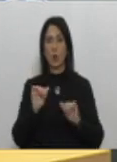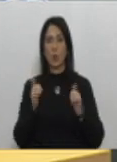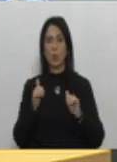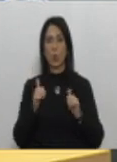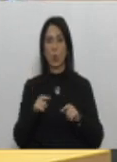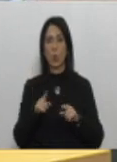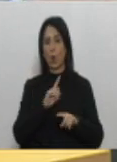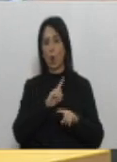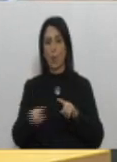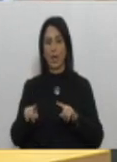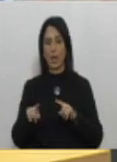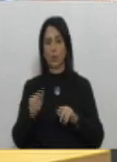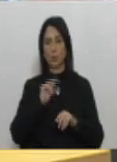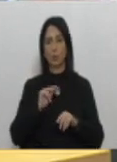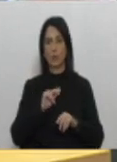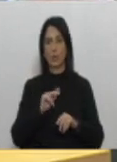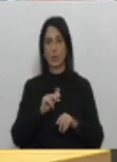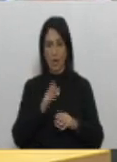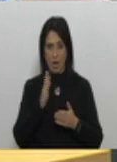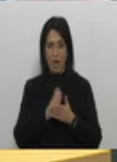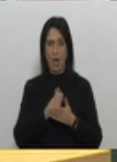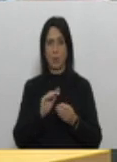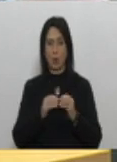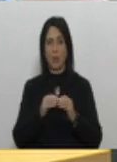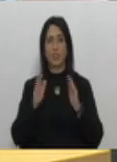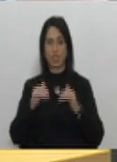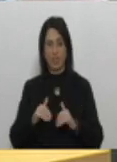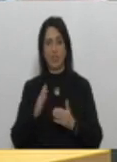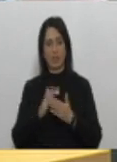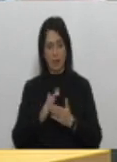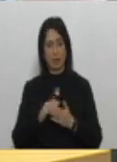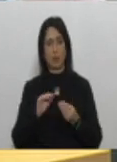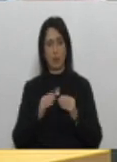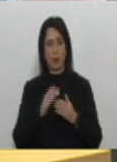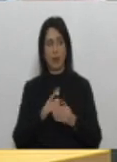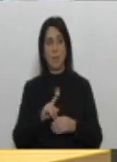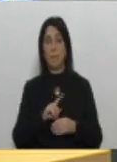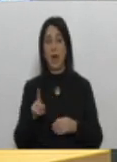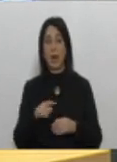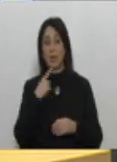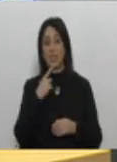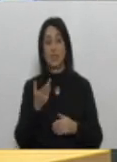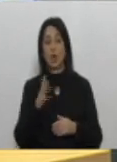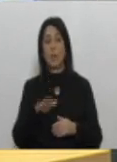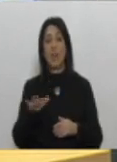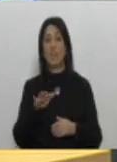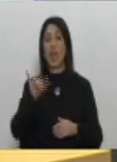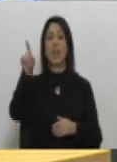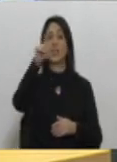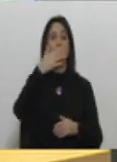როგორ ოპერატიულად მუშაობენ. რა თქმა უნდა, არის გამოწვევები და ჩავარდნებიც, პრობლემებიც, მაგრამ დაასახელეთ, რომელ ქვეყანას არ აქვს